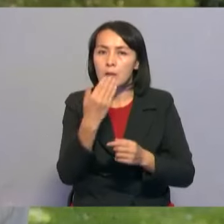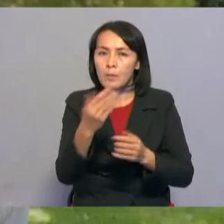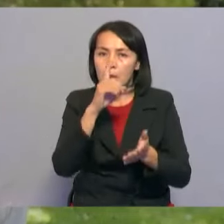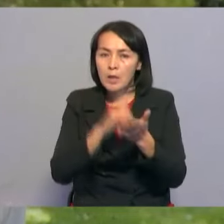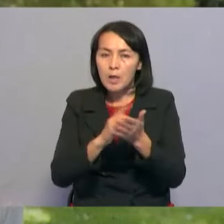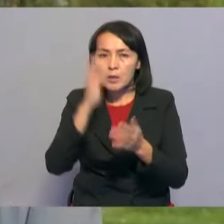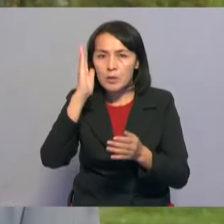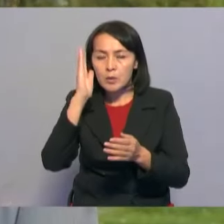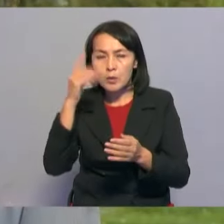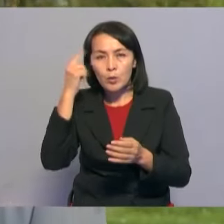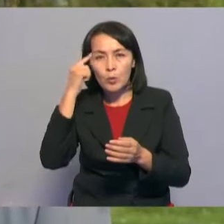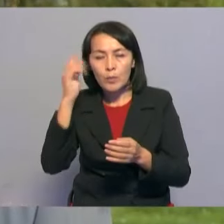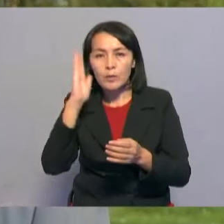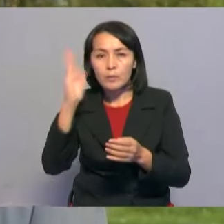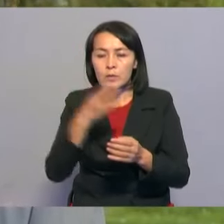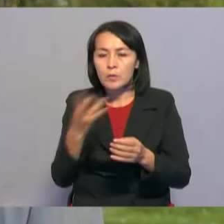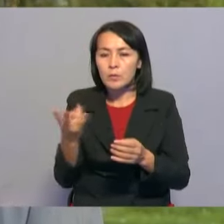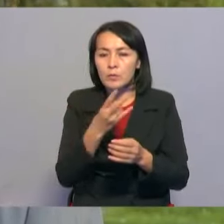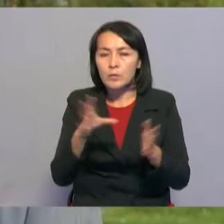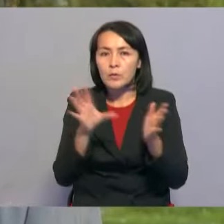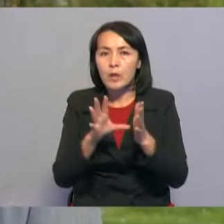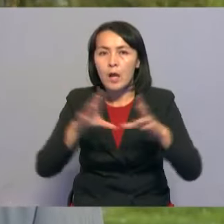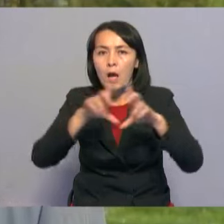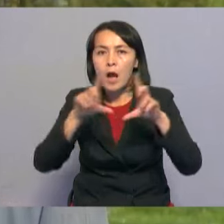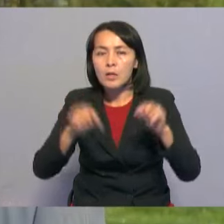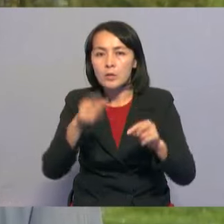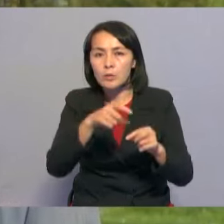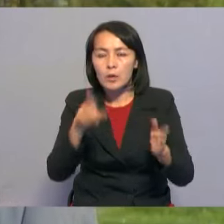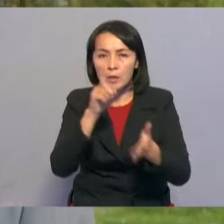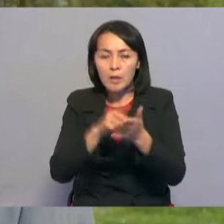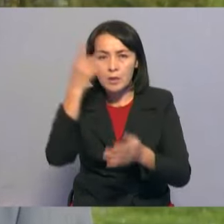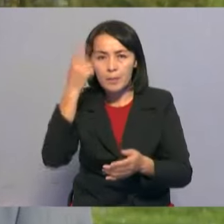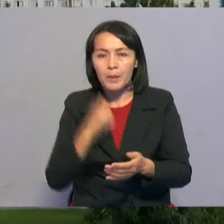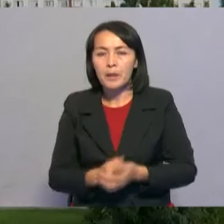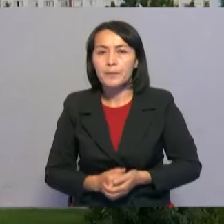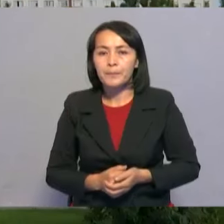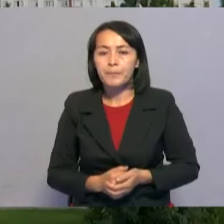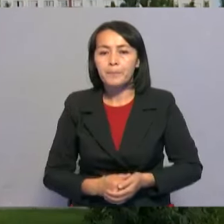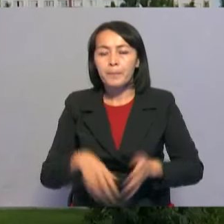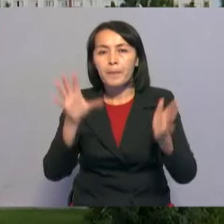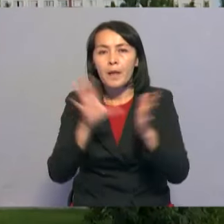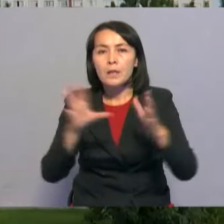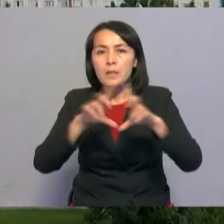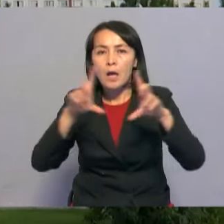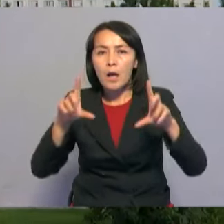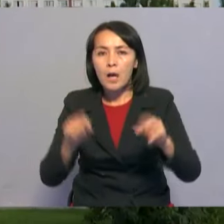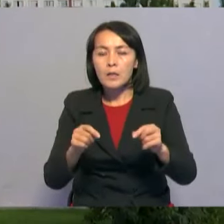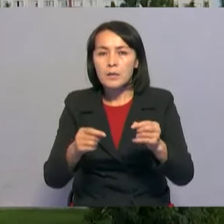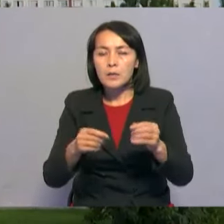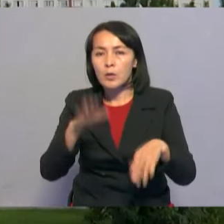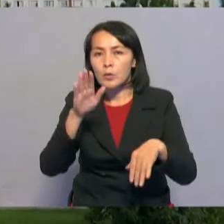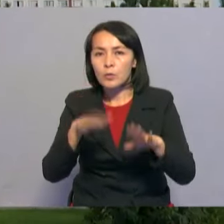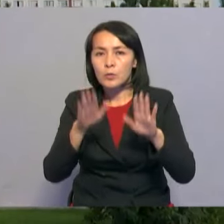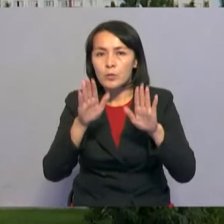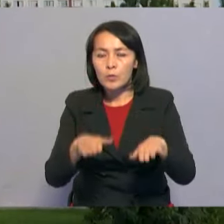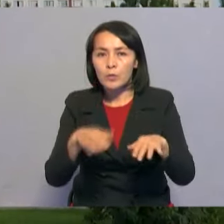думать о будущем. Вот зачем нам нужна АЭС. Люди должны это понять. Атомная электростанция играет важную